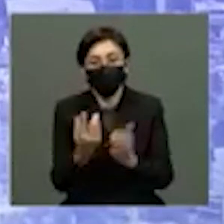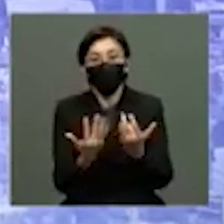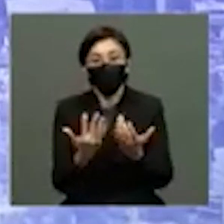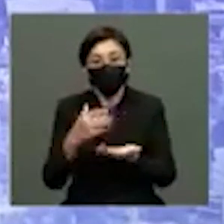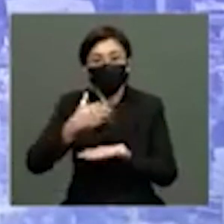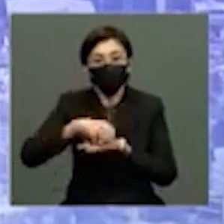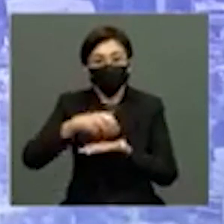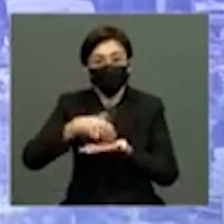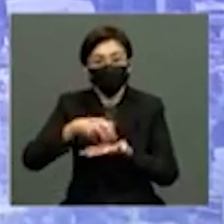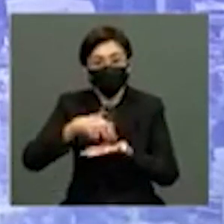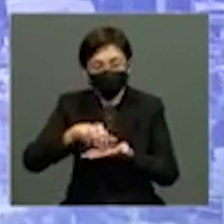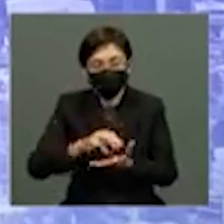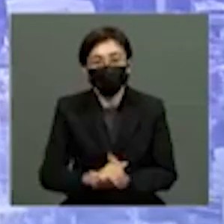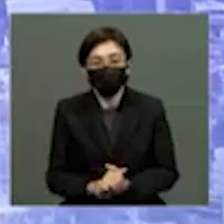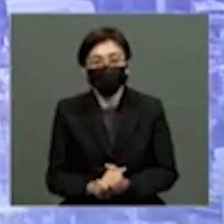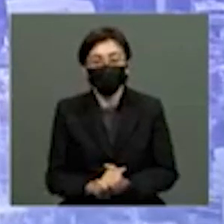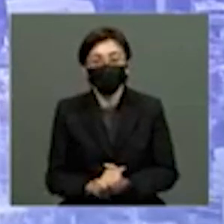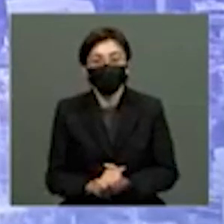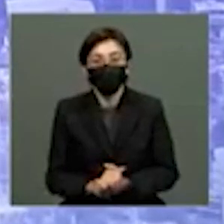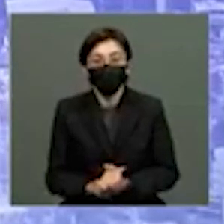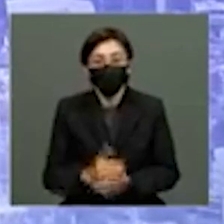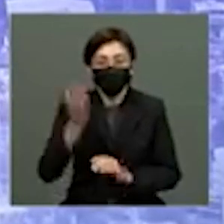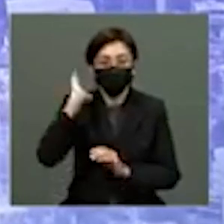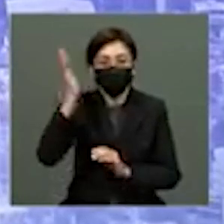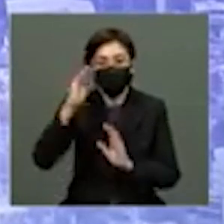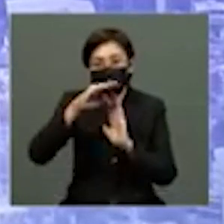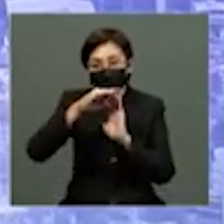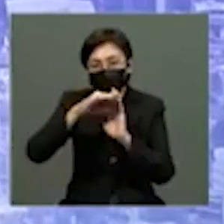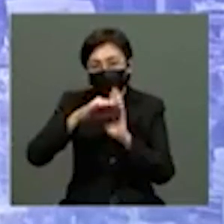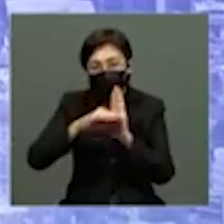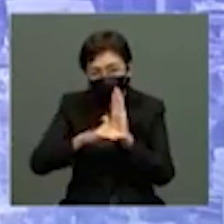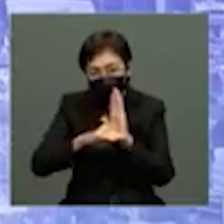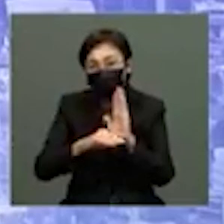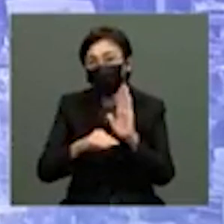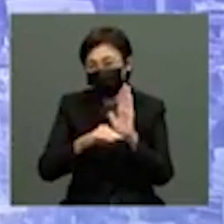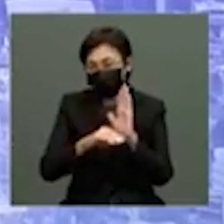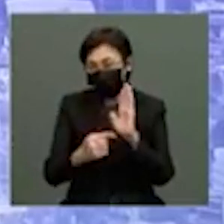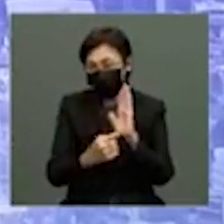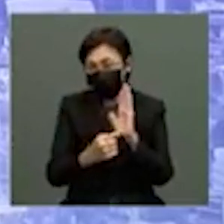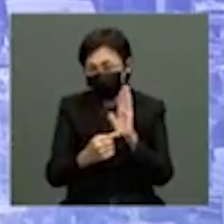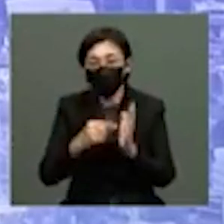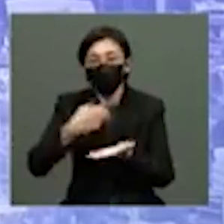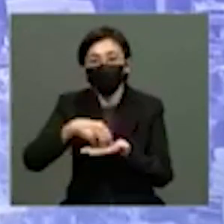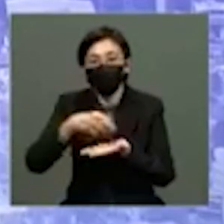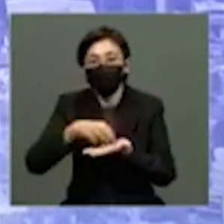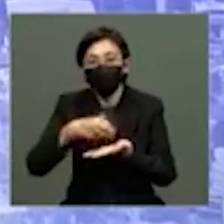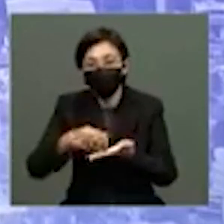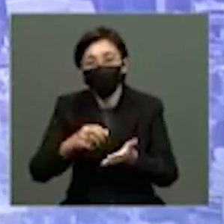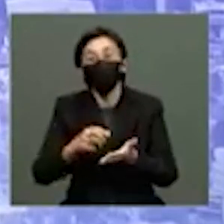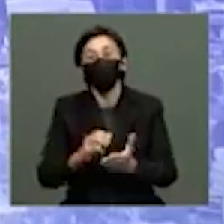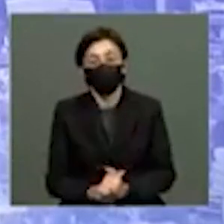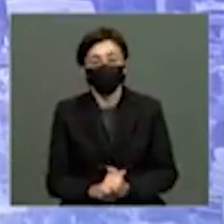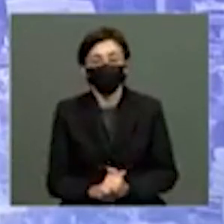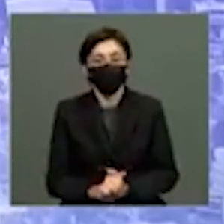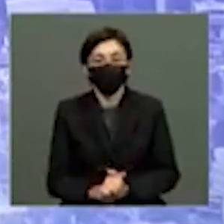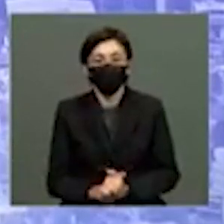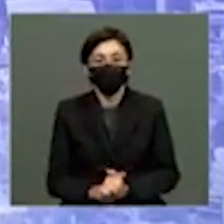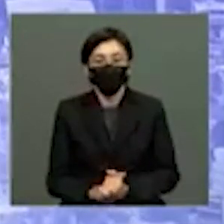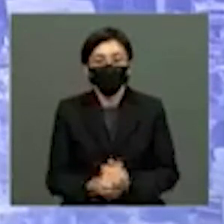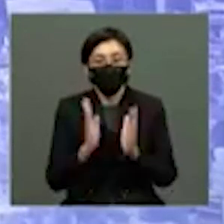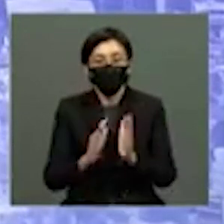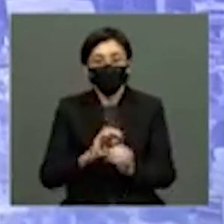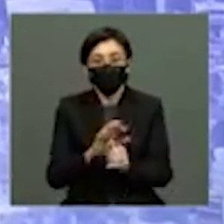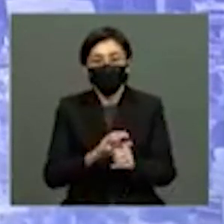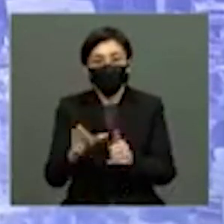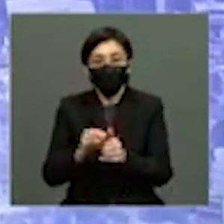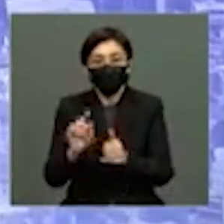ามในช่วงท้ายอีกทีนะครับนะครับวันนี้มีข้อมูลของผู้ป่วยรายใหม่เกิด